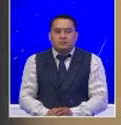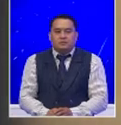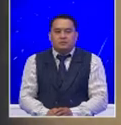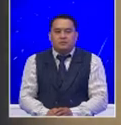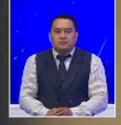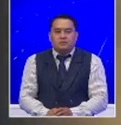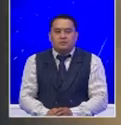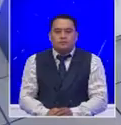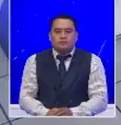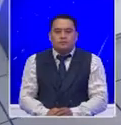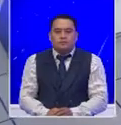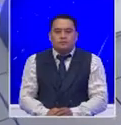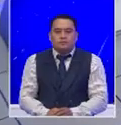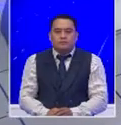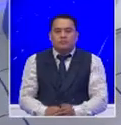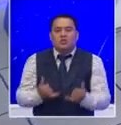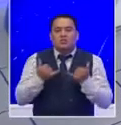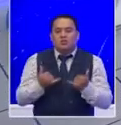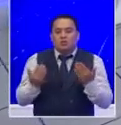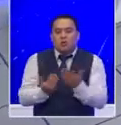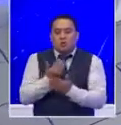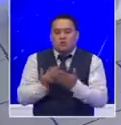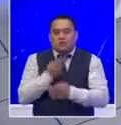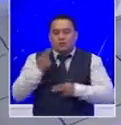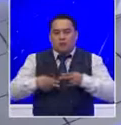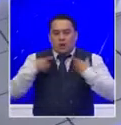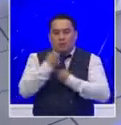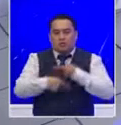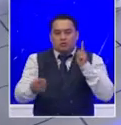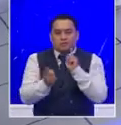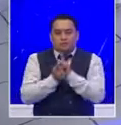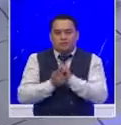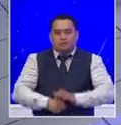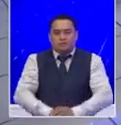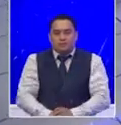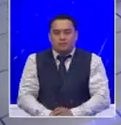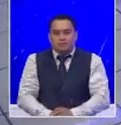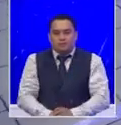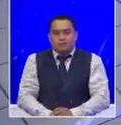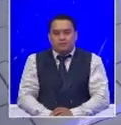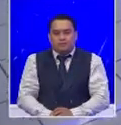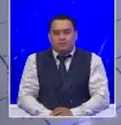интернет-ресурсов. Это была вся информация к этому часу. Спасибо за внимание. До свидания.